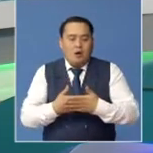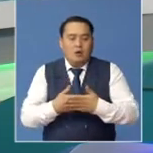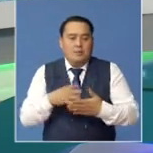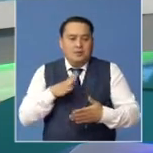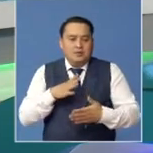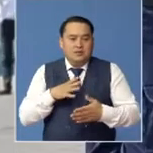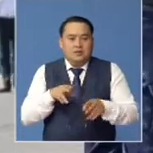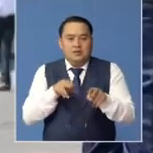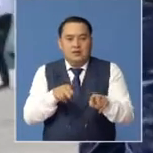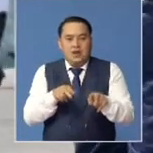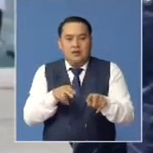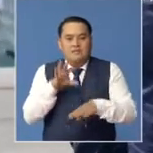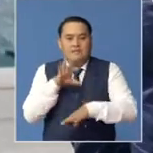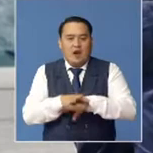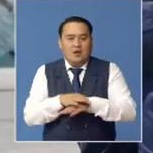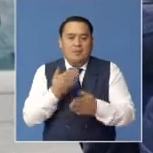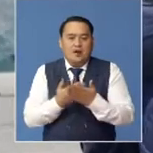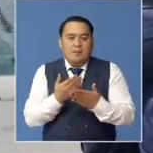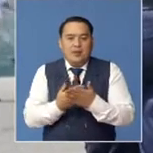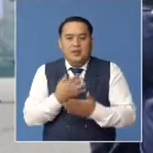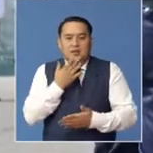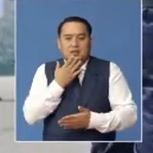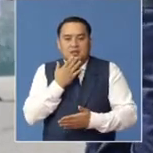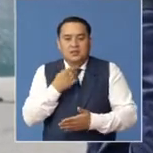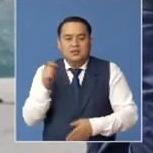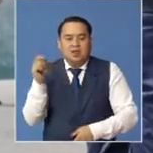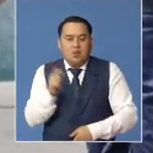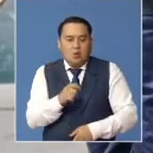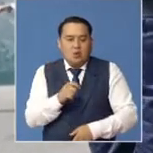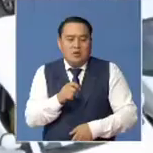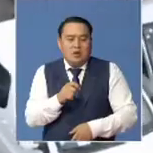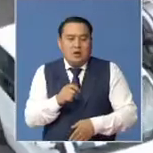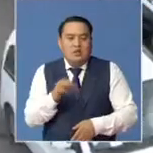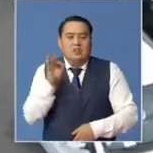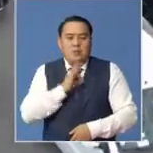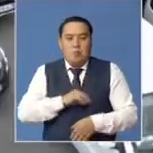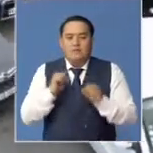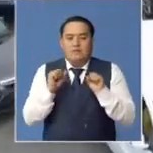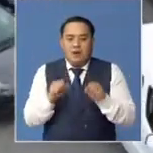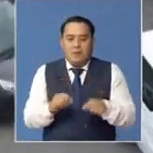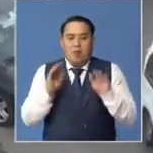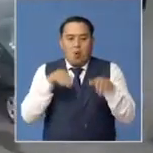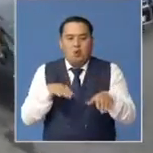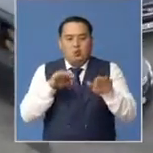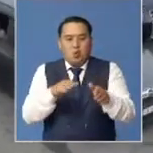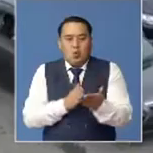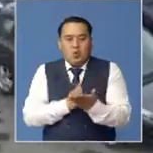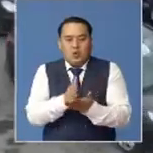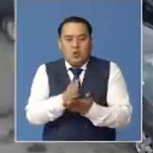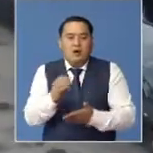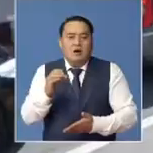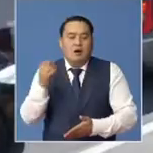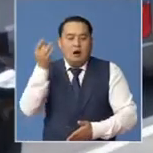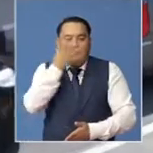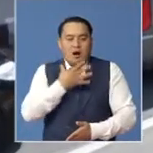была сосредоточена на выявлении предполагаемых иностранных наемников, потенциально использующих морские маршруты между Северной Африкой